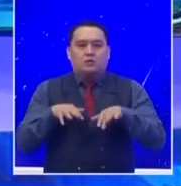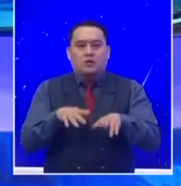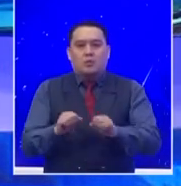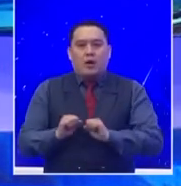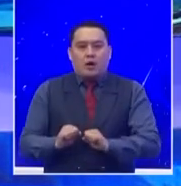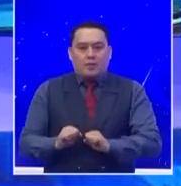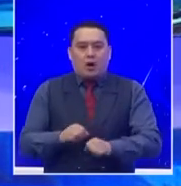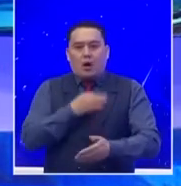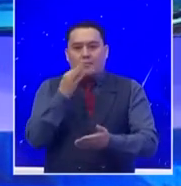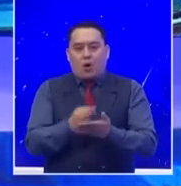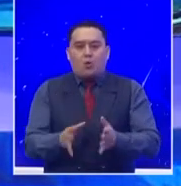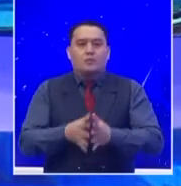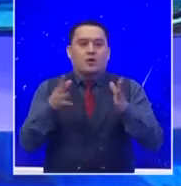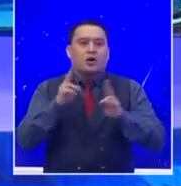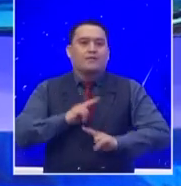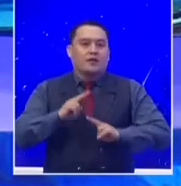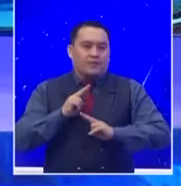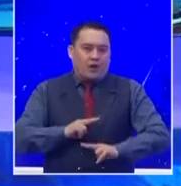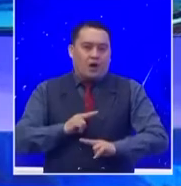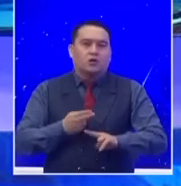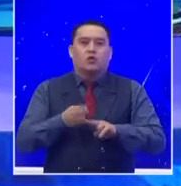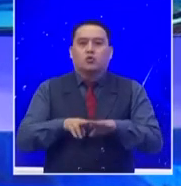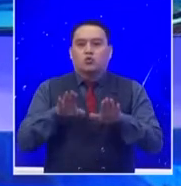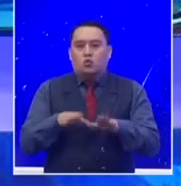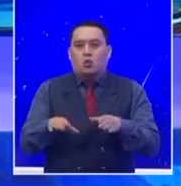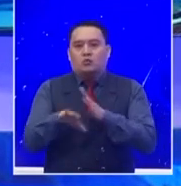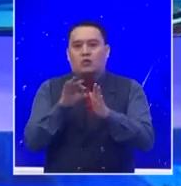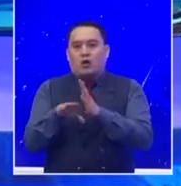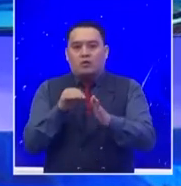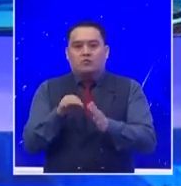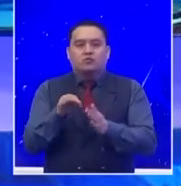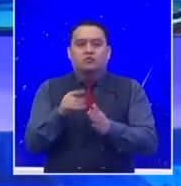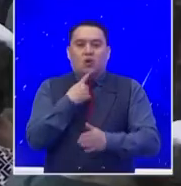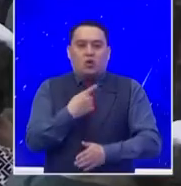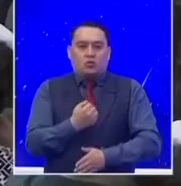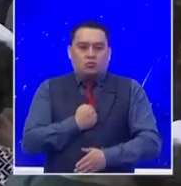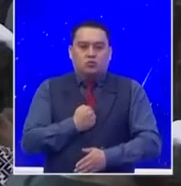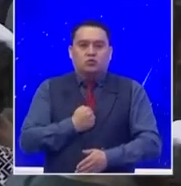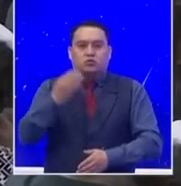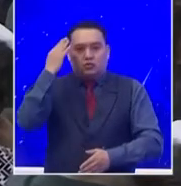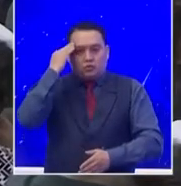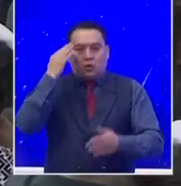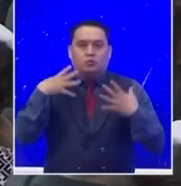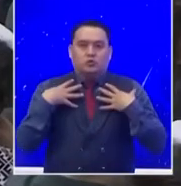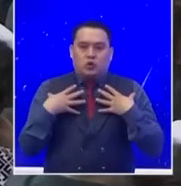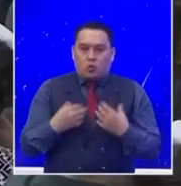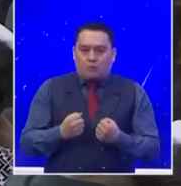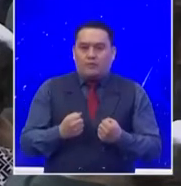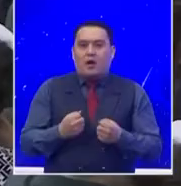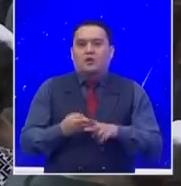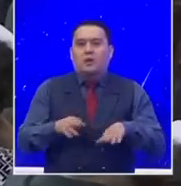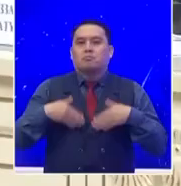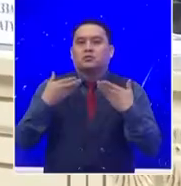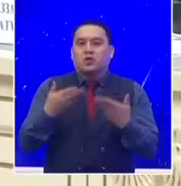обороны ложится объемная работа. Это не только комплектование состава срочников здоровыми, боеспособными юношами, но также